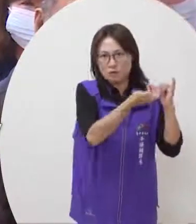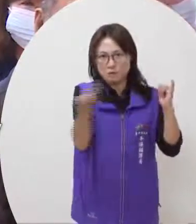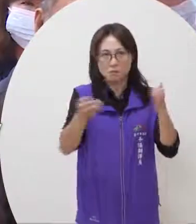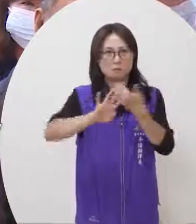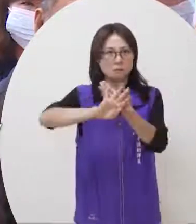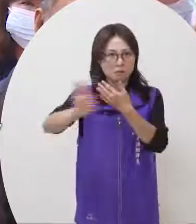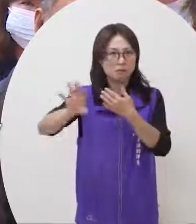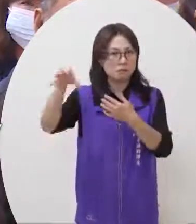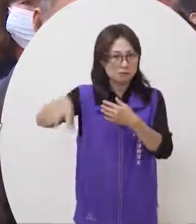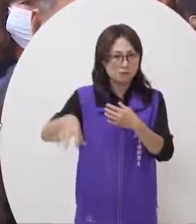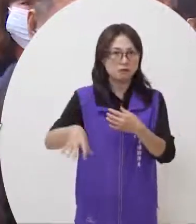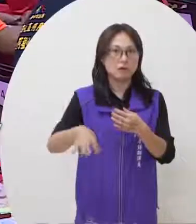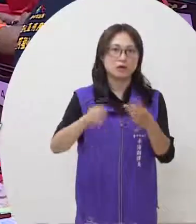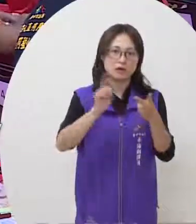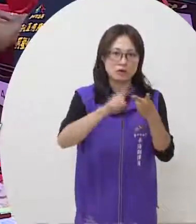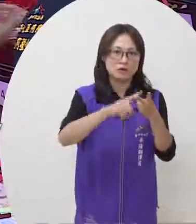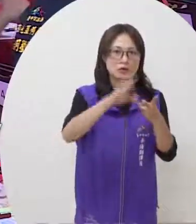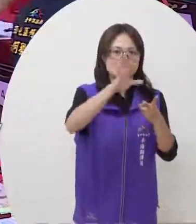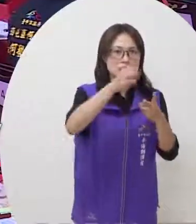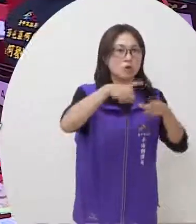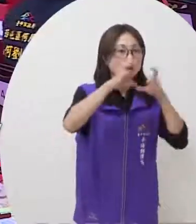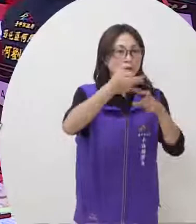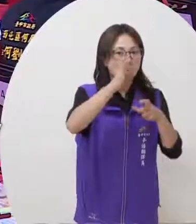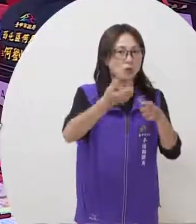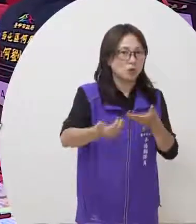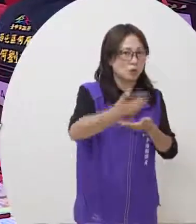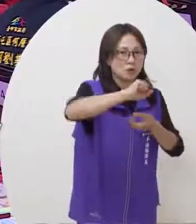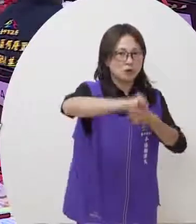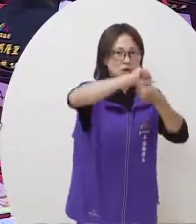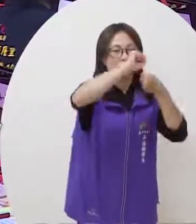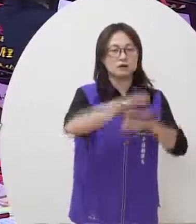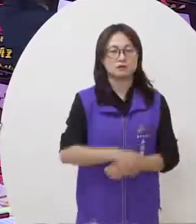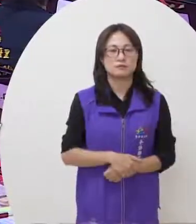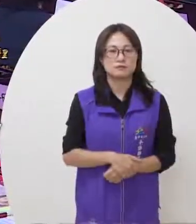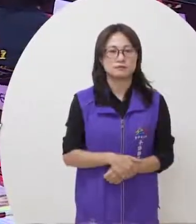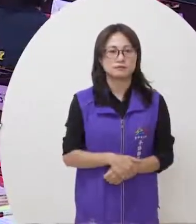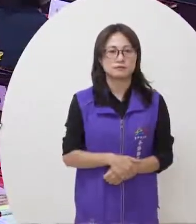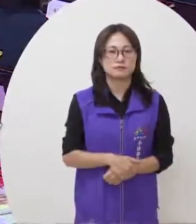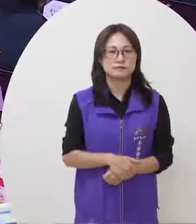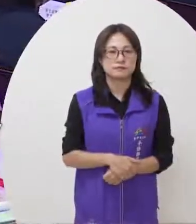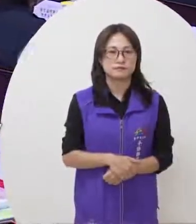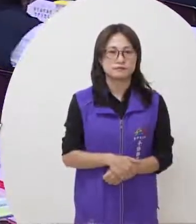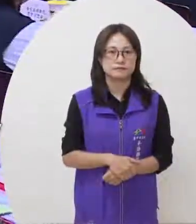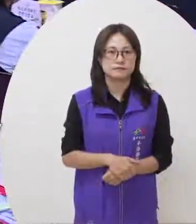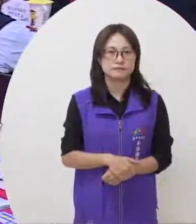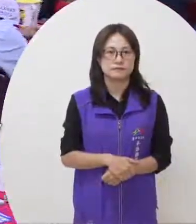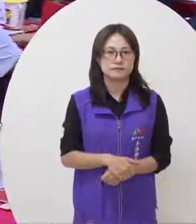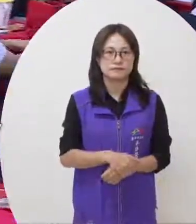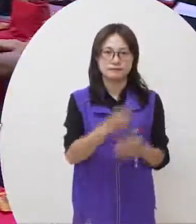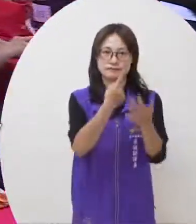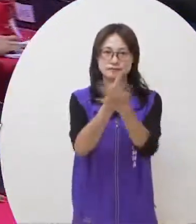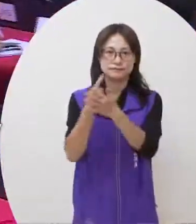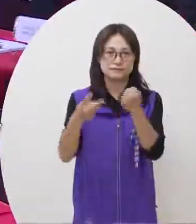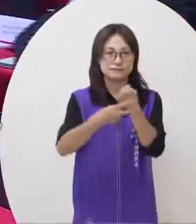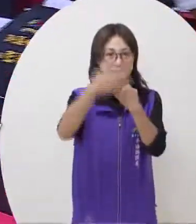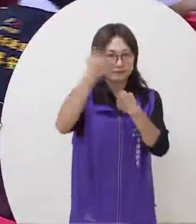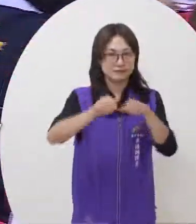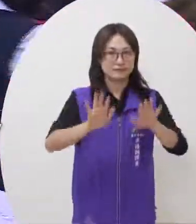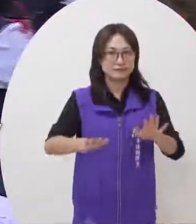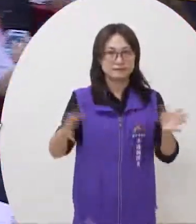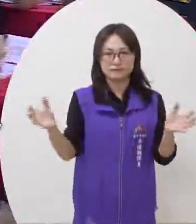金多一点。谢谢。 好，请问我们在场还有吗？好，各位里长哈，我们一共